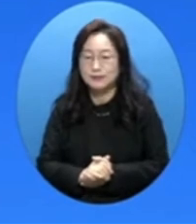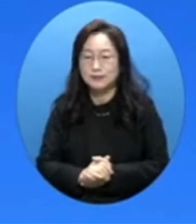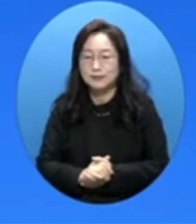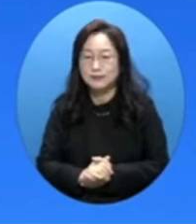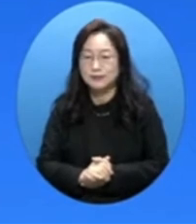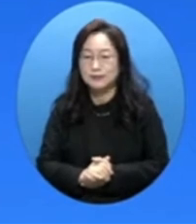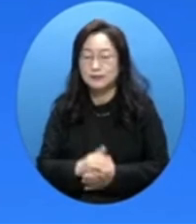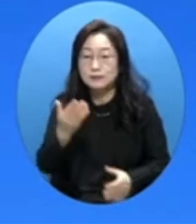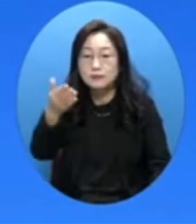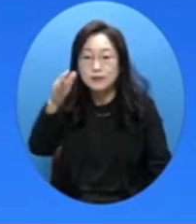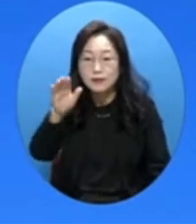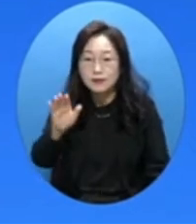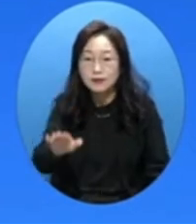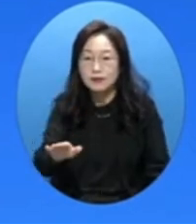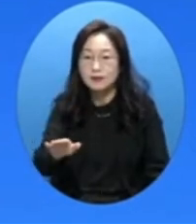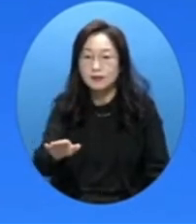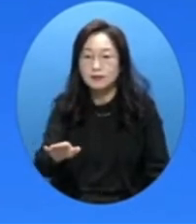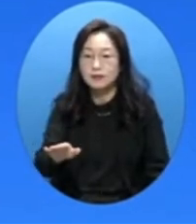그러나